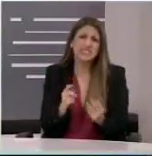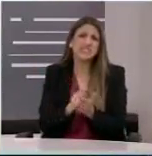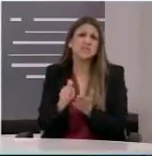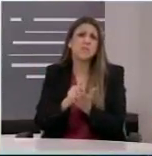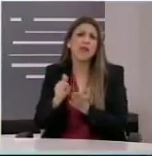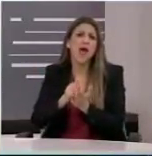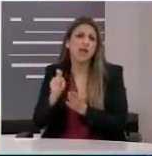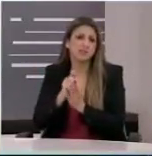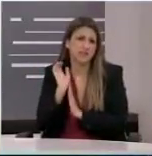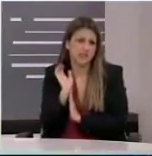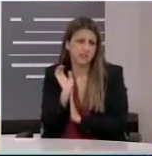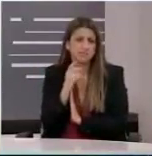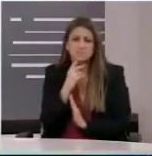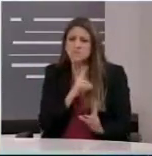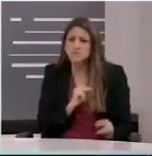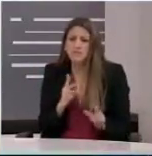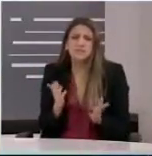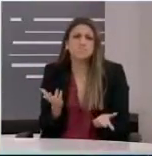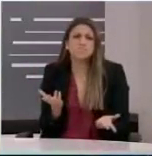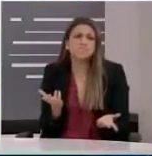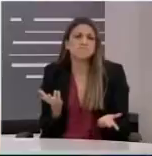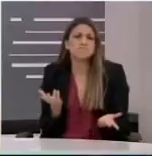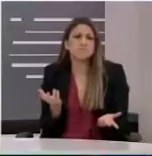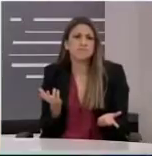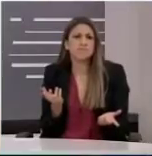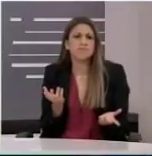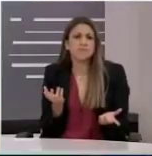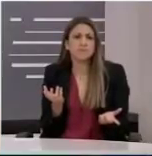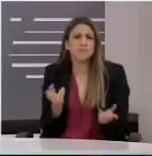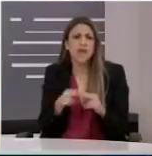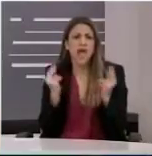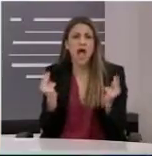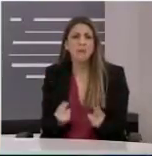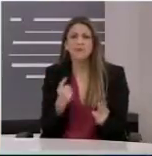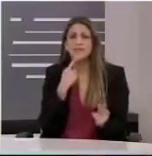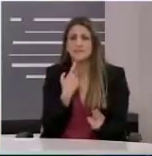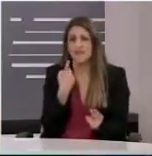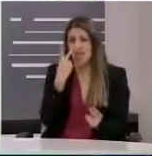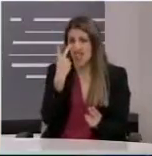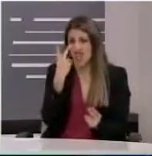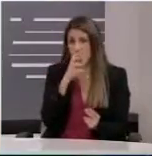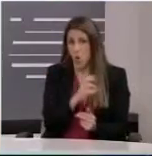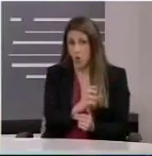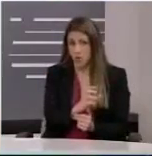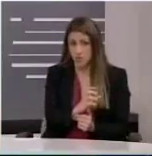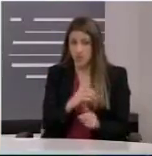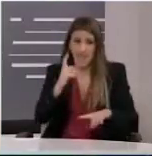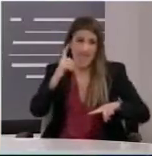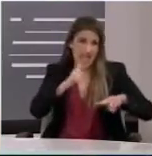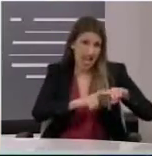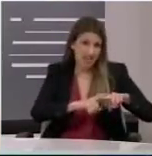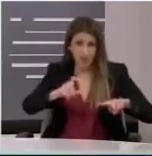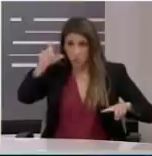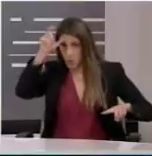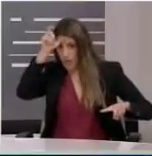το λεκτικό των οποίων ούτε λίγο ούτε πολύ παρέπεμπε τις δύο χώρες, προσέξτε, η Ελλάδα κράτος μέλος της Ευρωπαϊκής